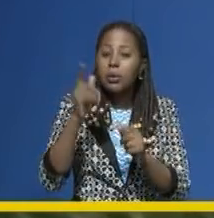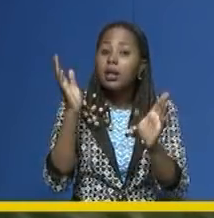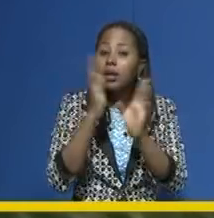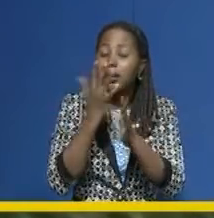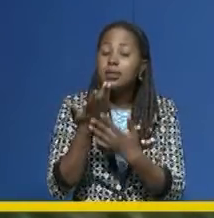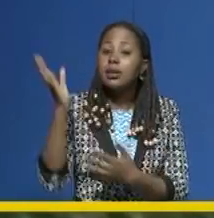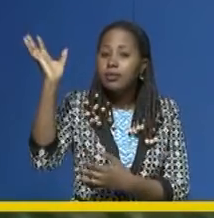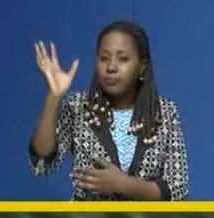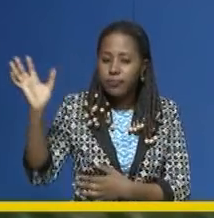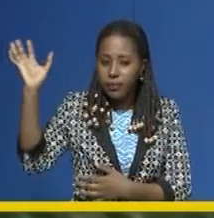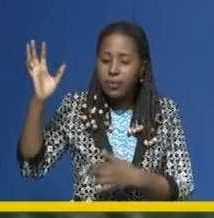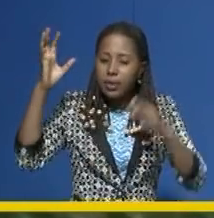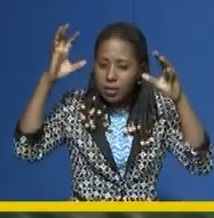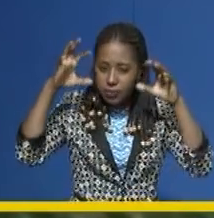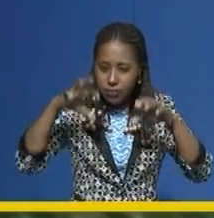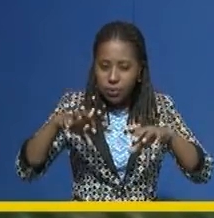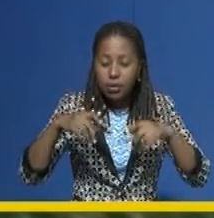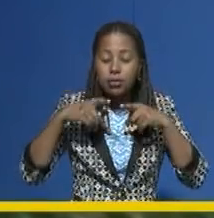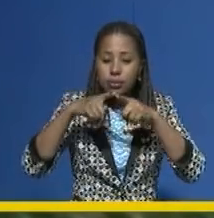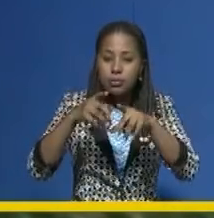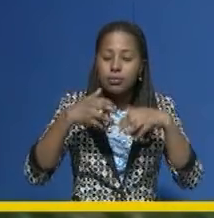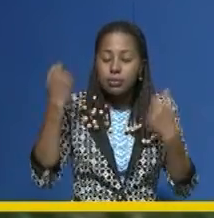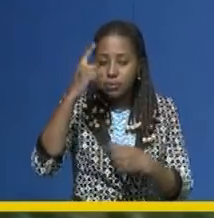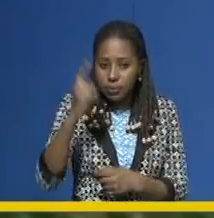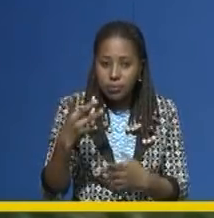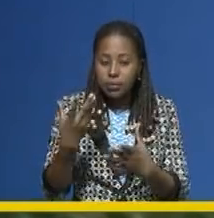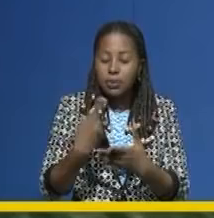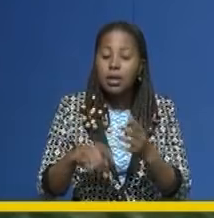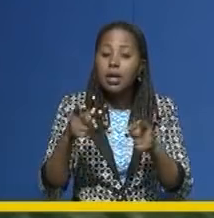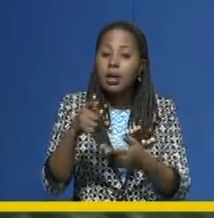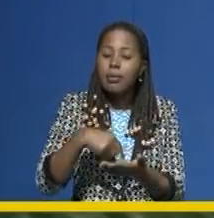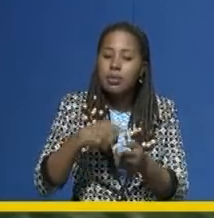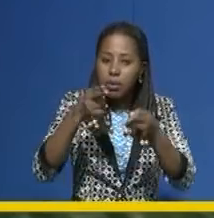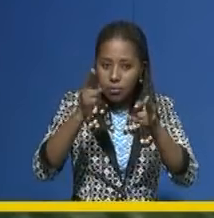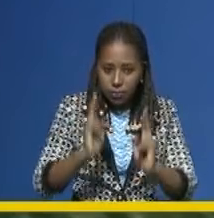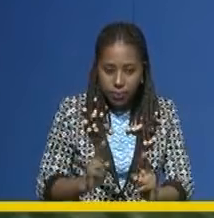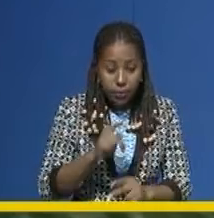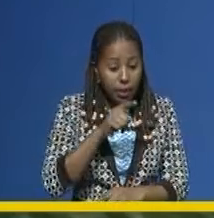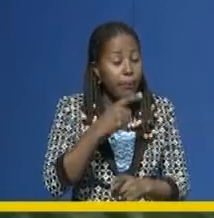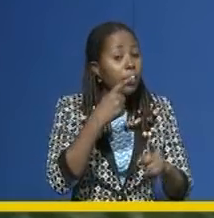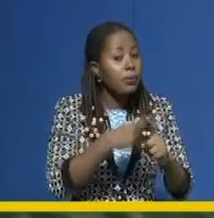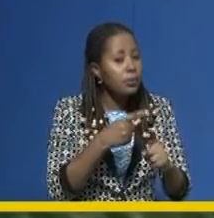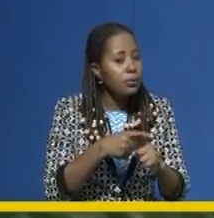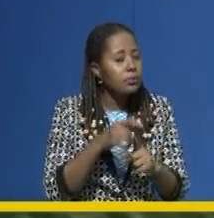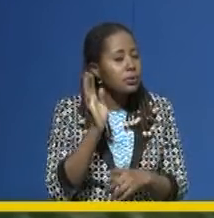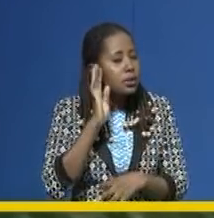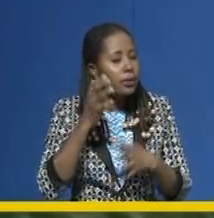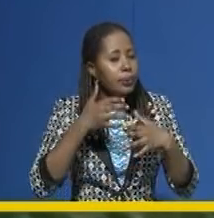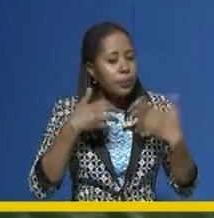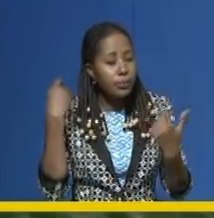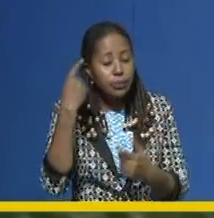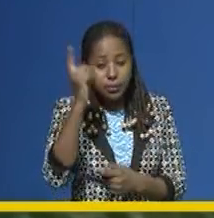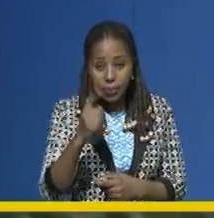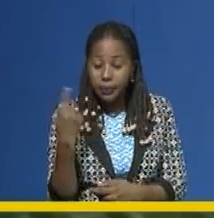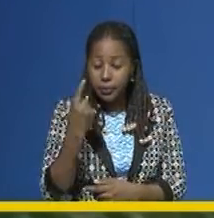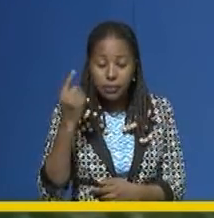mawingu, mvua zombatana na ngurumo za radi katika mji wa Bukoba na vipindi vya jua. Hapa Musoma zitasikika ngurumo za radi tu katika